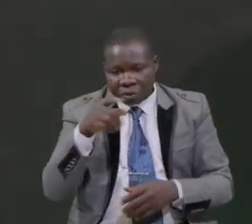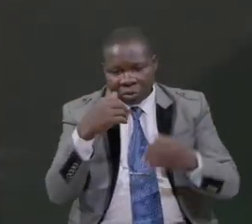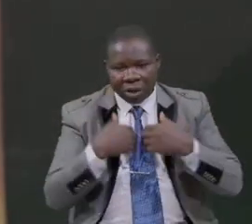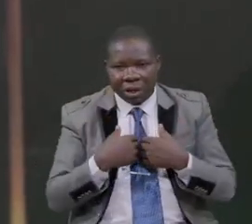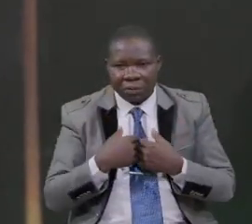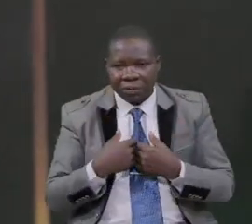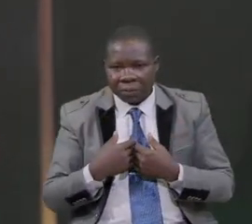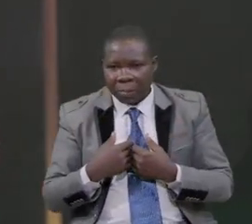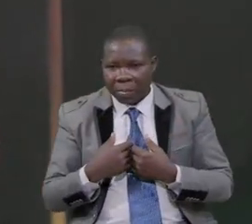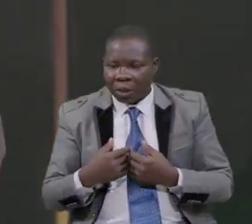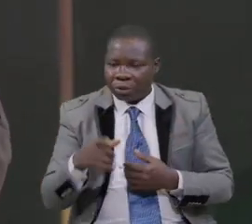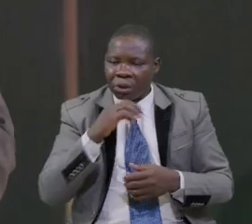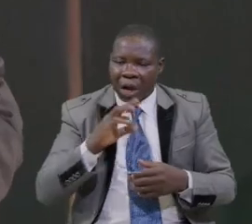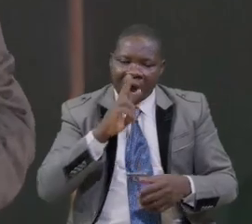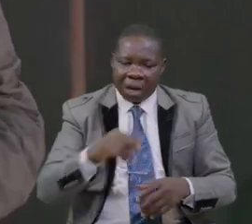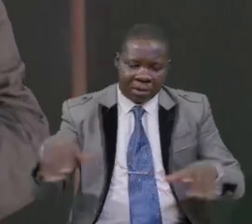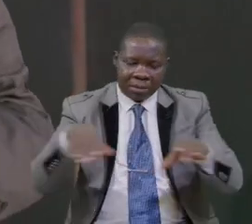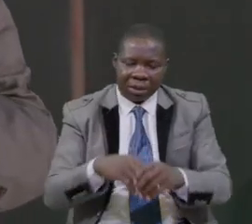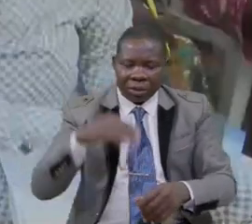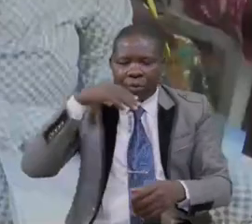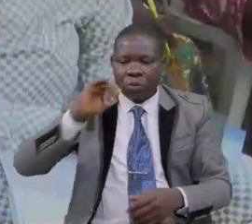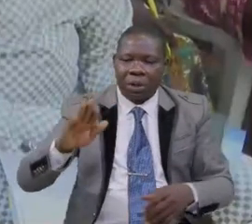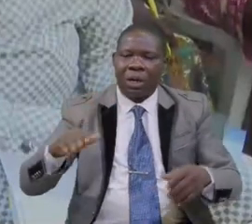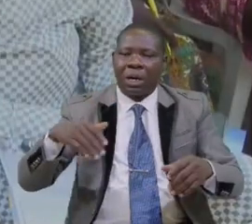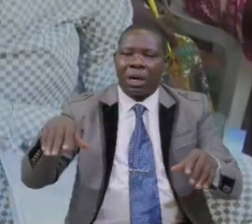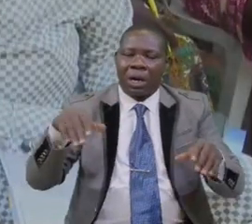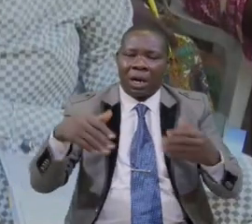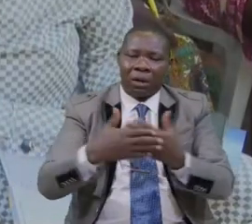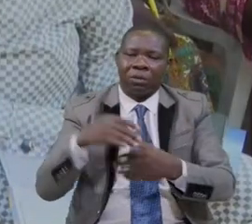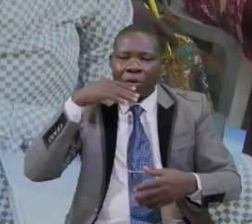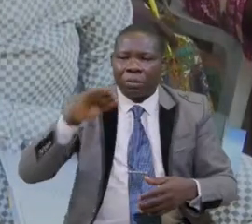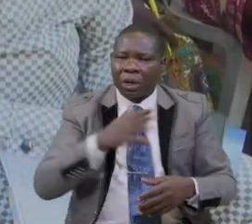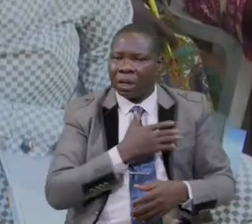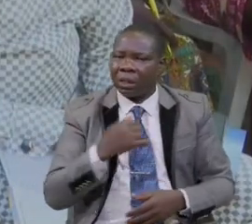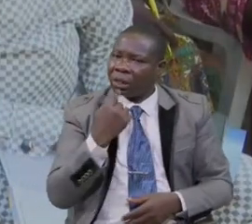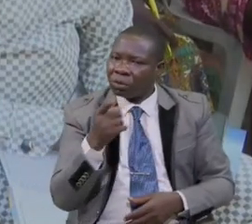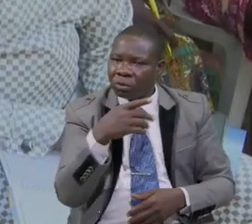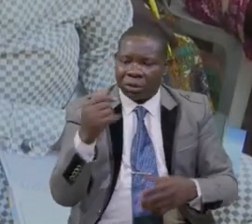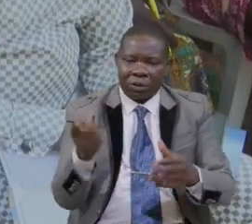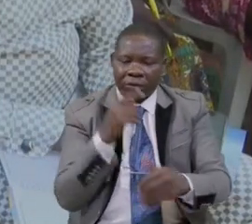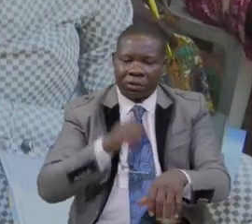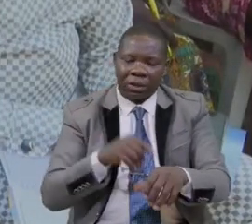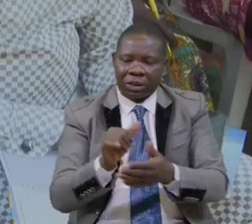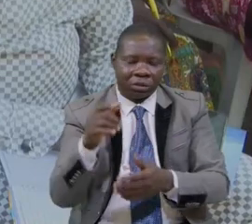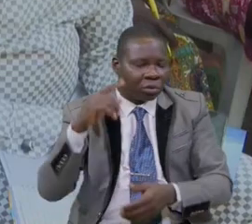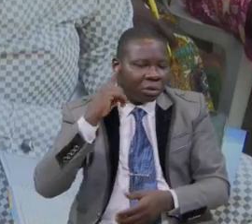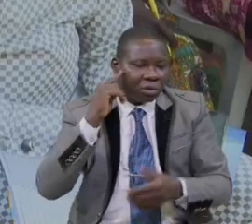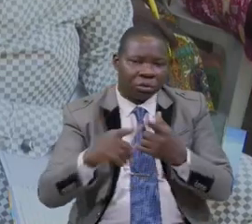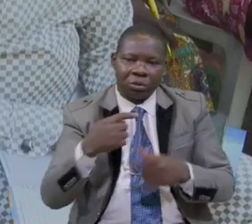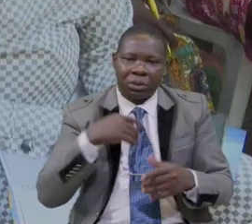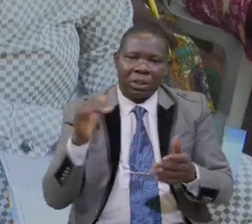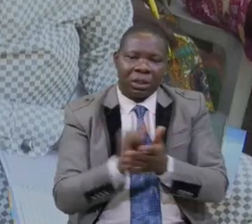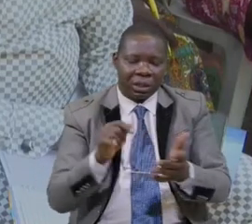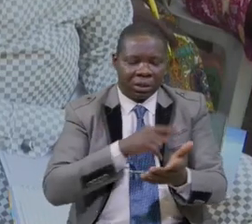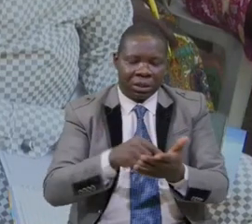Les femmes. Et je te l'ai dit. La première fois que tu es venu. La première fois que tu m'as écouté. Que ça